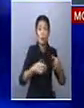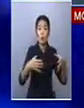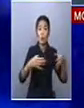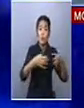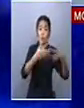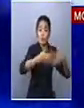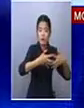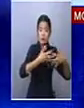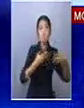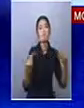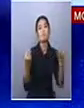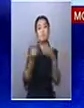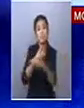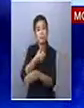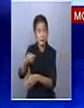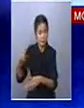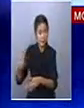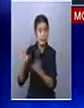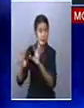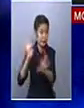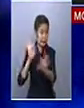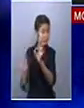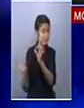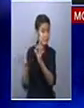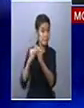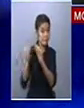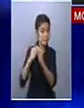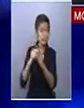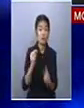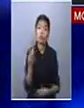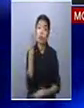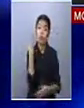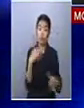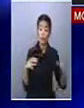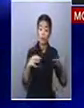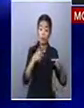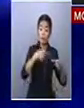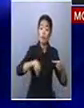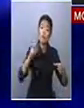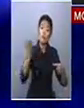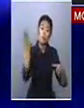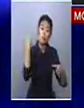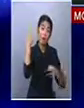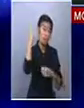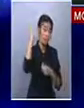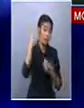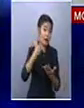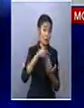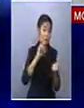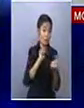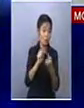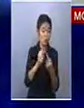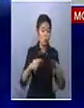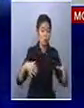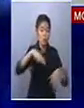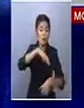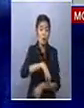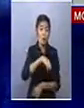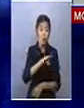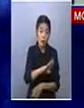ต้องเลือกมากขึ้นแล้วนะครับอย่างเช่นกลุ่มที่เคย เล่าให้ฟังกันนะครับอย่างเช่นกลุ่มพวก New Economy เนี่ยนะครับ